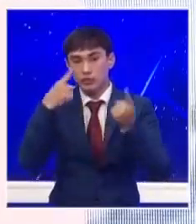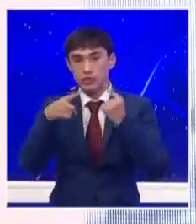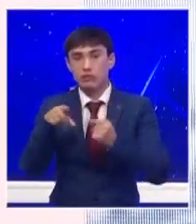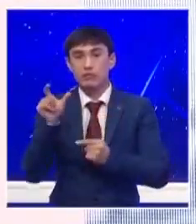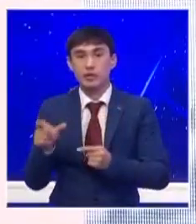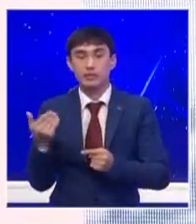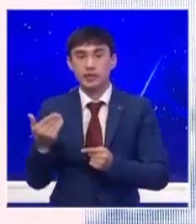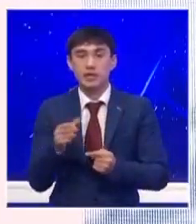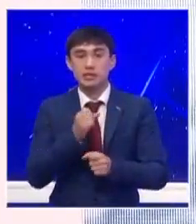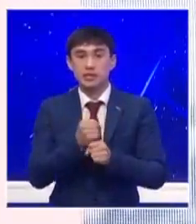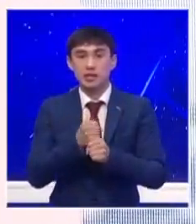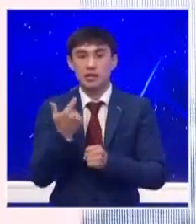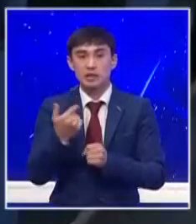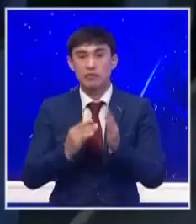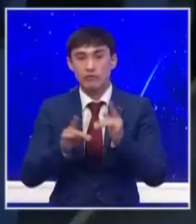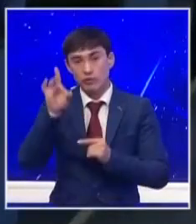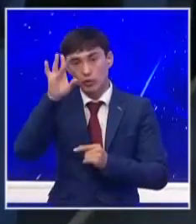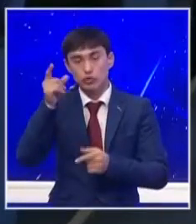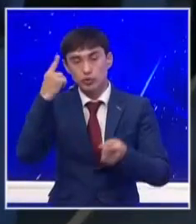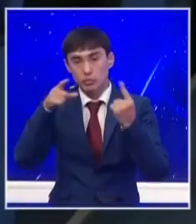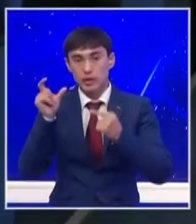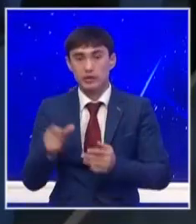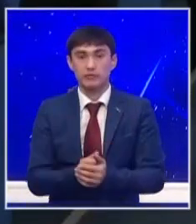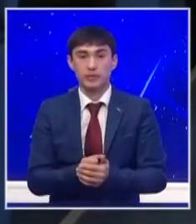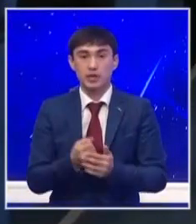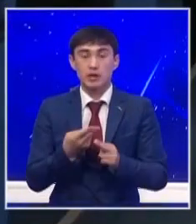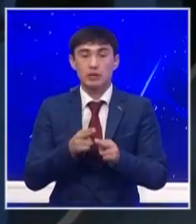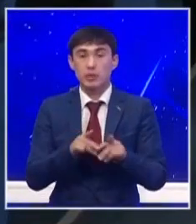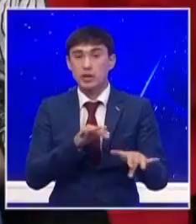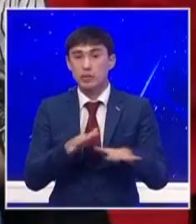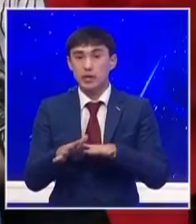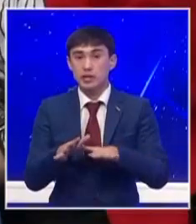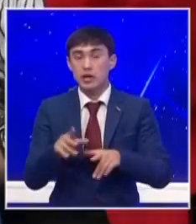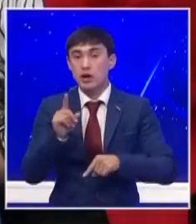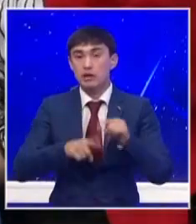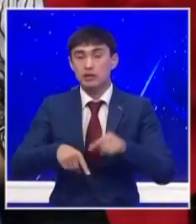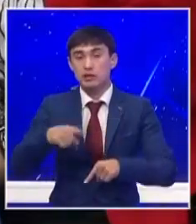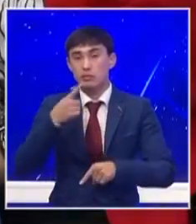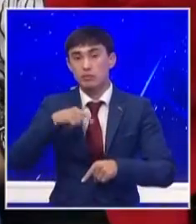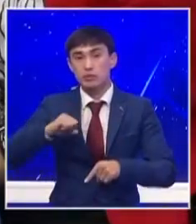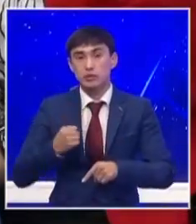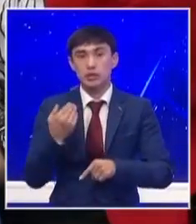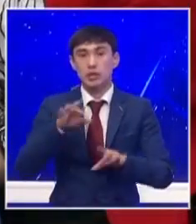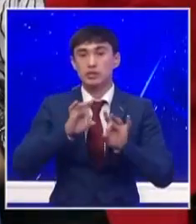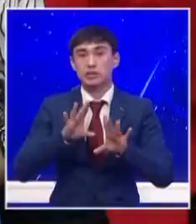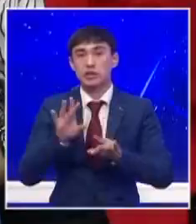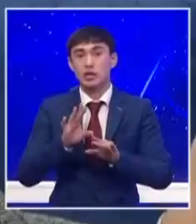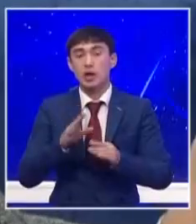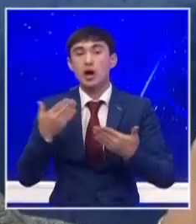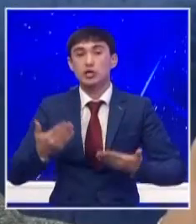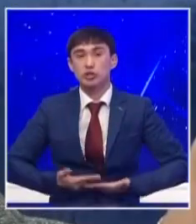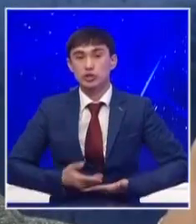творческого Пика и сделала его одним из выдающихся поэтов в рамках мероприятия родные и близкие поэты рассказали о